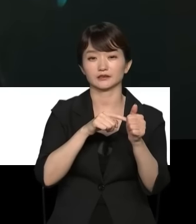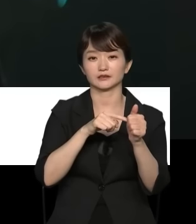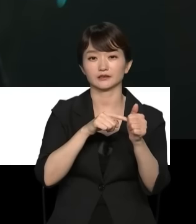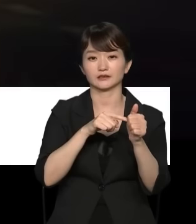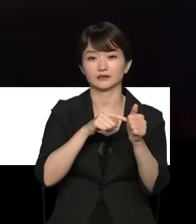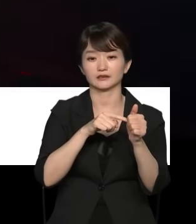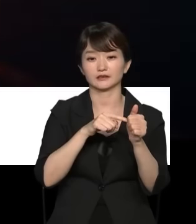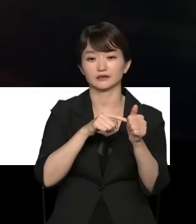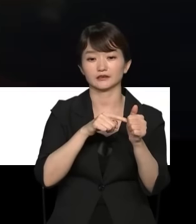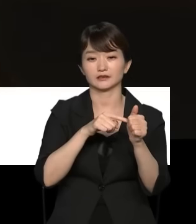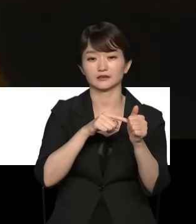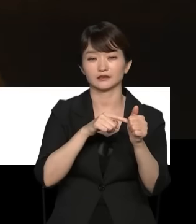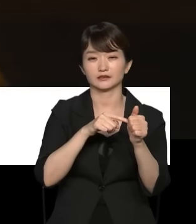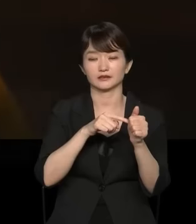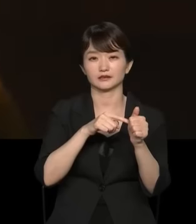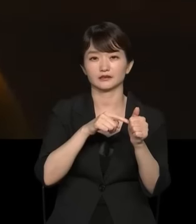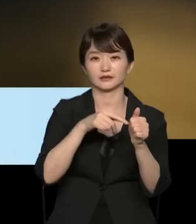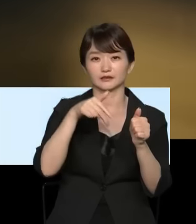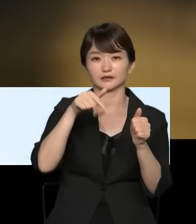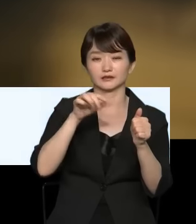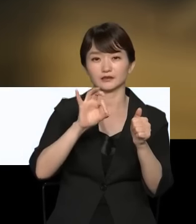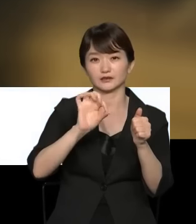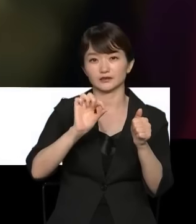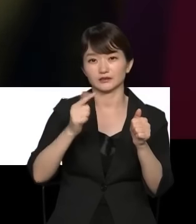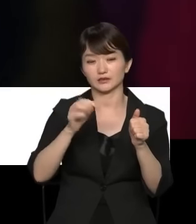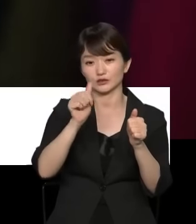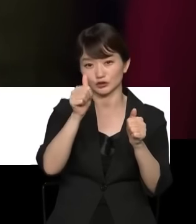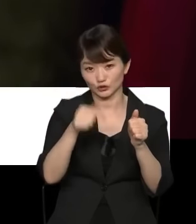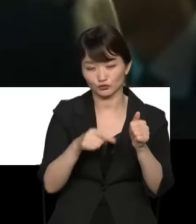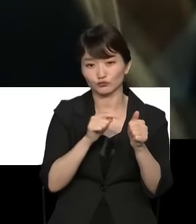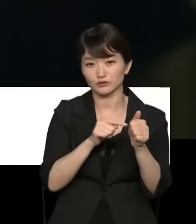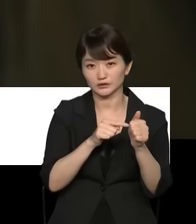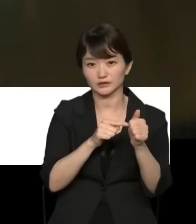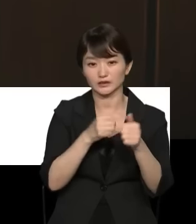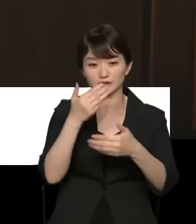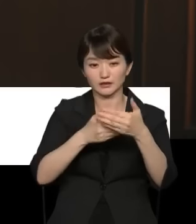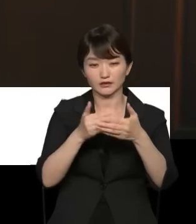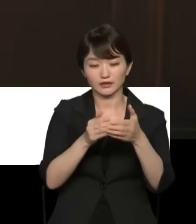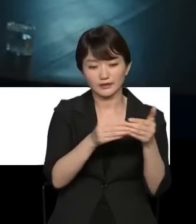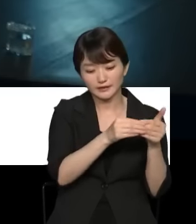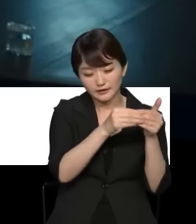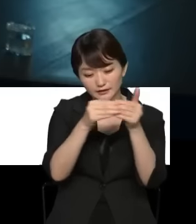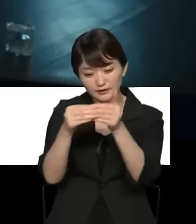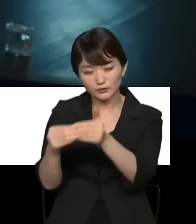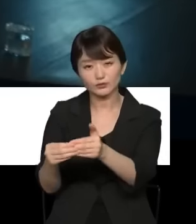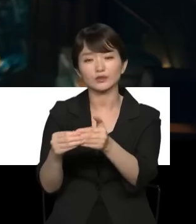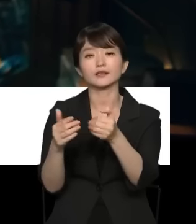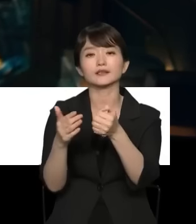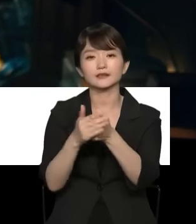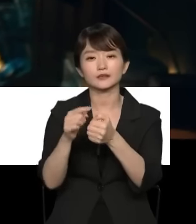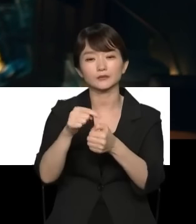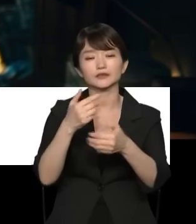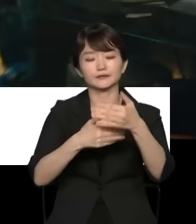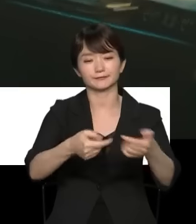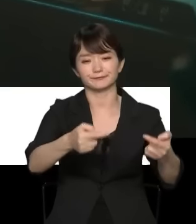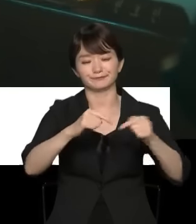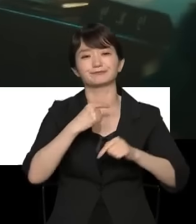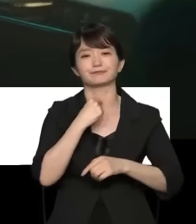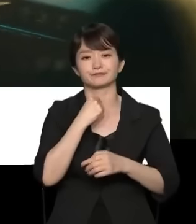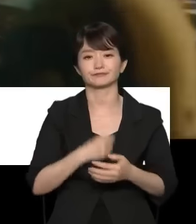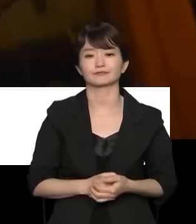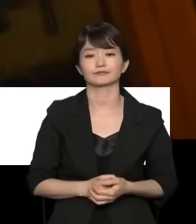이 인물이 이 영화를 이끌어가는 그 길잡이 같은 역할이어서 너무 이 이야기에 참여하고 싶다. 그리고 이제 극 중에